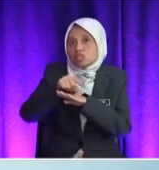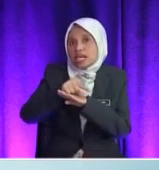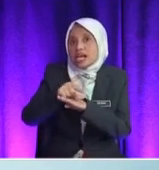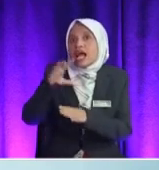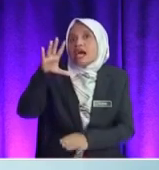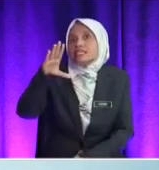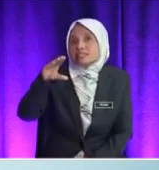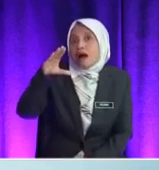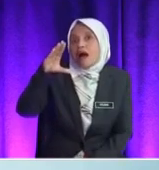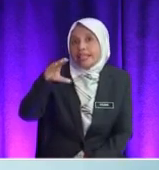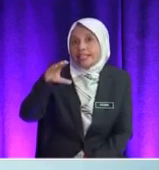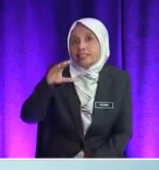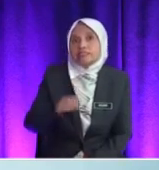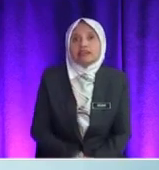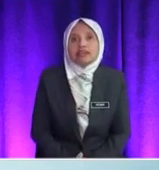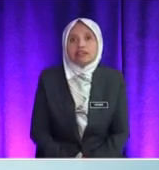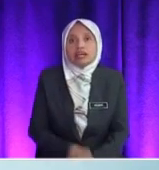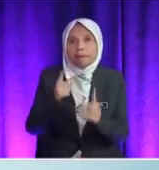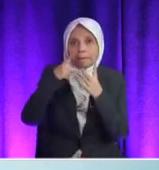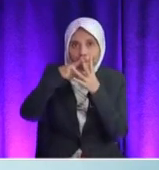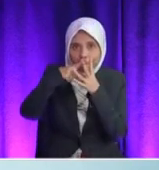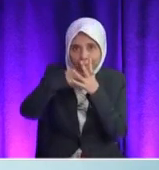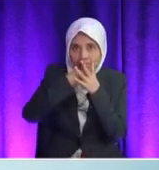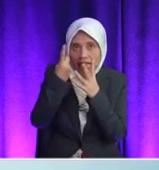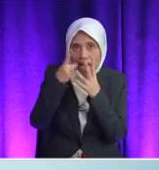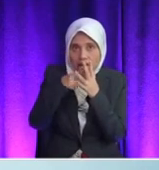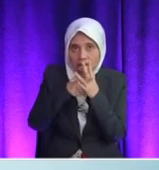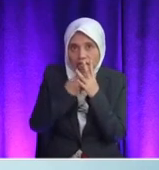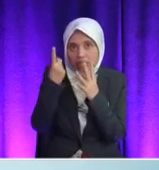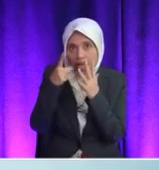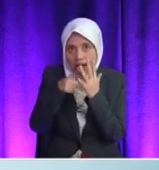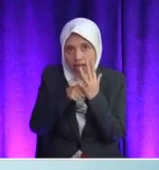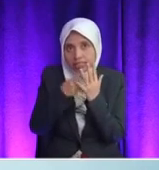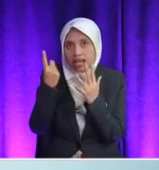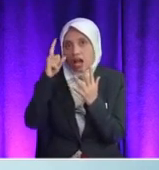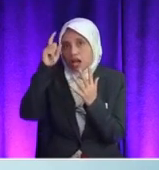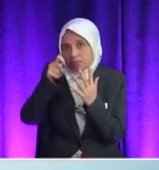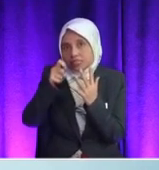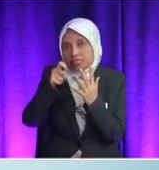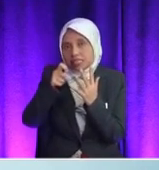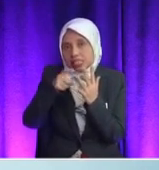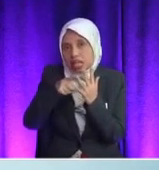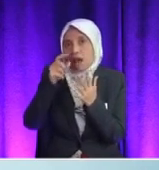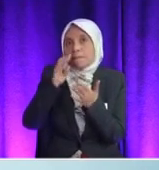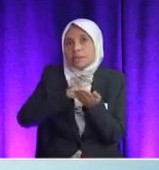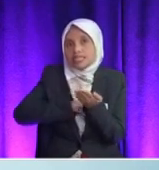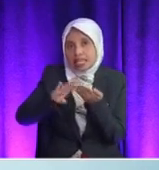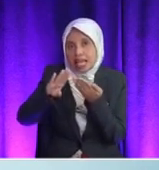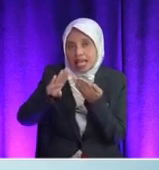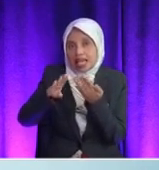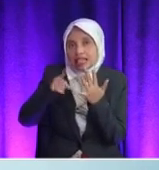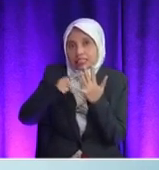kalau misalnya gangguan Pastikan semua bagian tuh kena celah-celah rismu